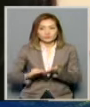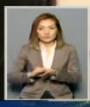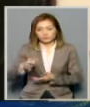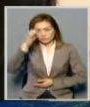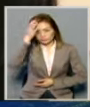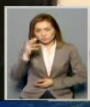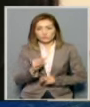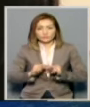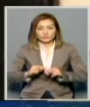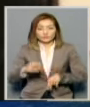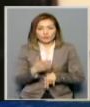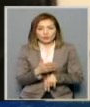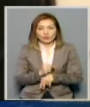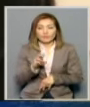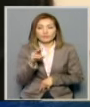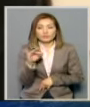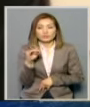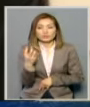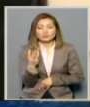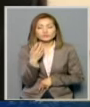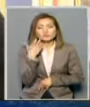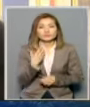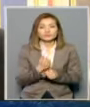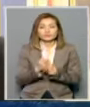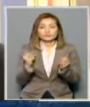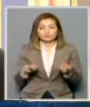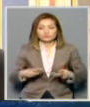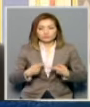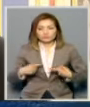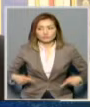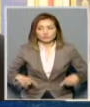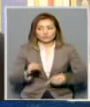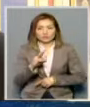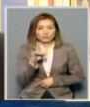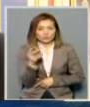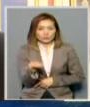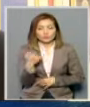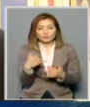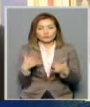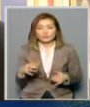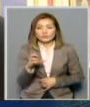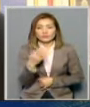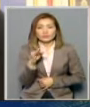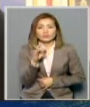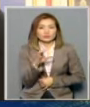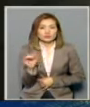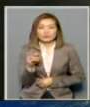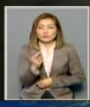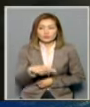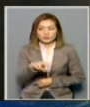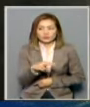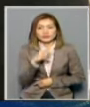ғалым ұстаз, жазушы Әбіш Кекілбаевтың творчествосына арналған шың мен шыңырау, таңғажайып бейбарыс, махамбеттану